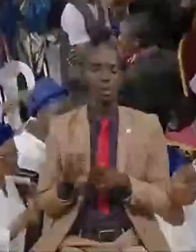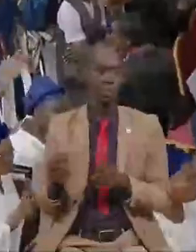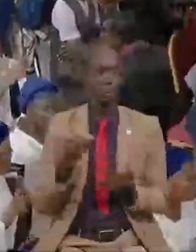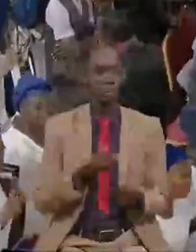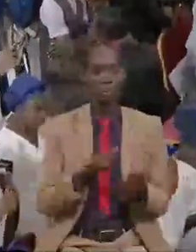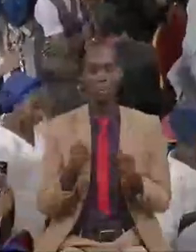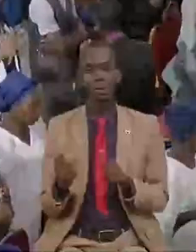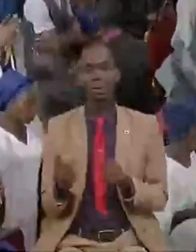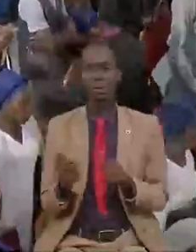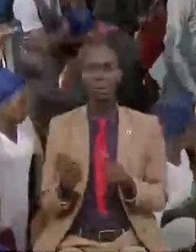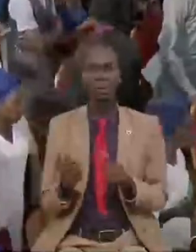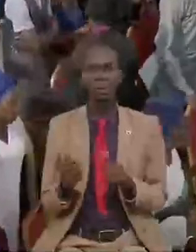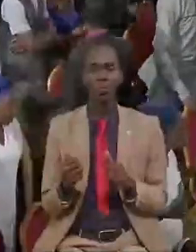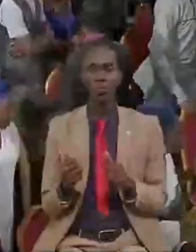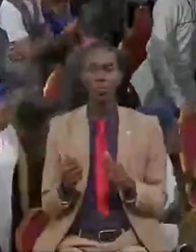baptisé,